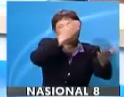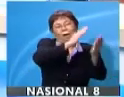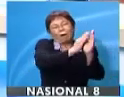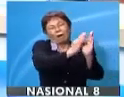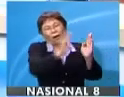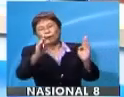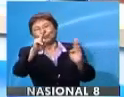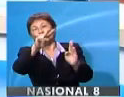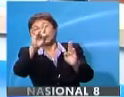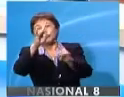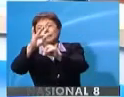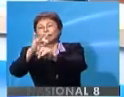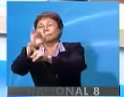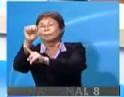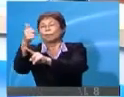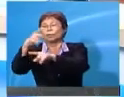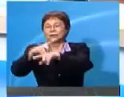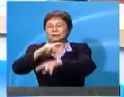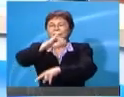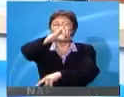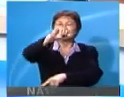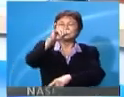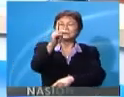28 Oktober di Jakarta.